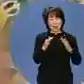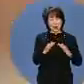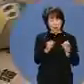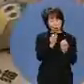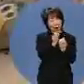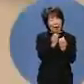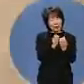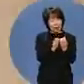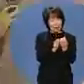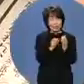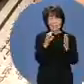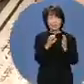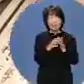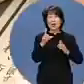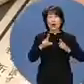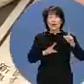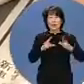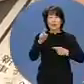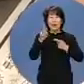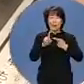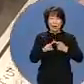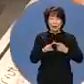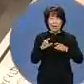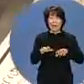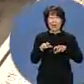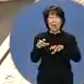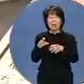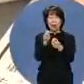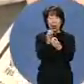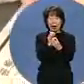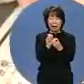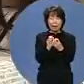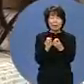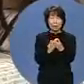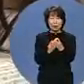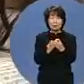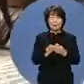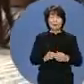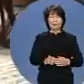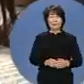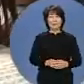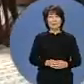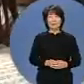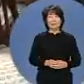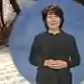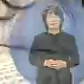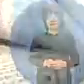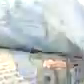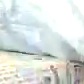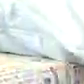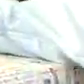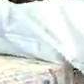たり、石の形を利用して動物の絵を描いたりしていました。